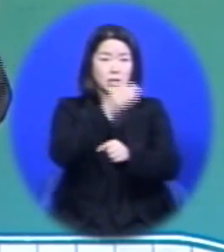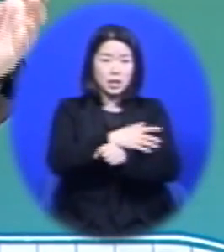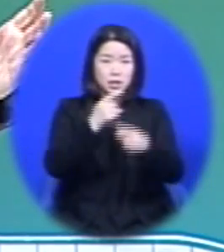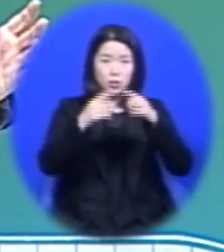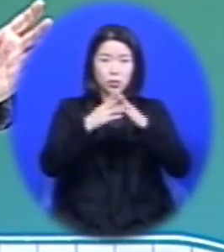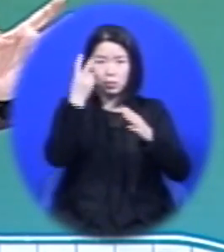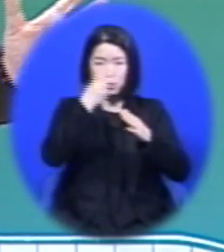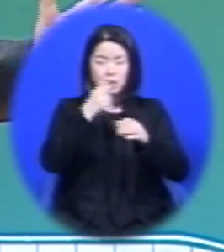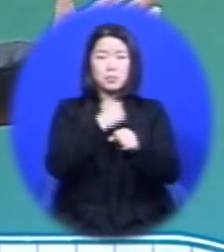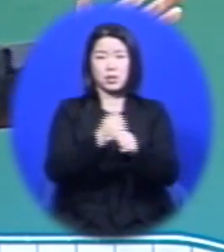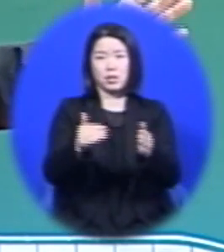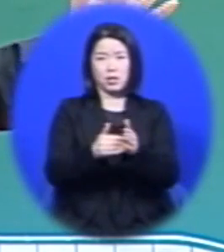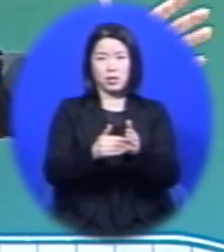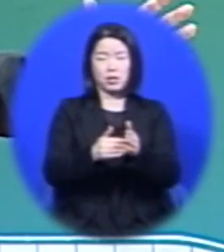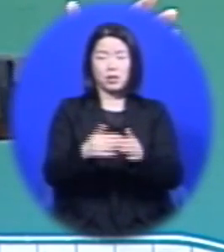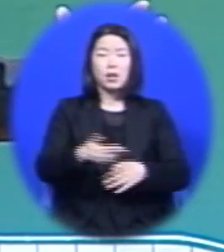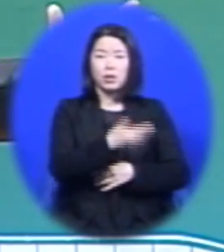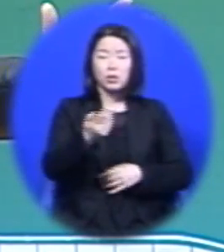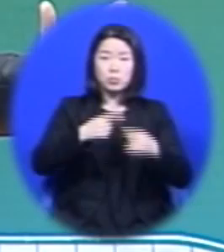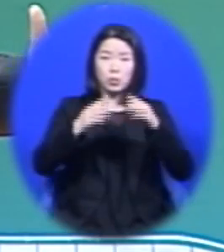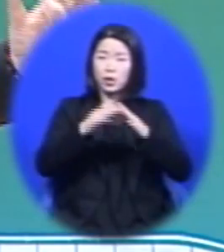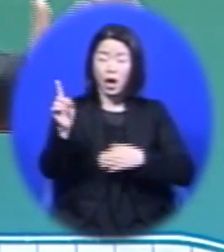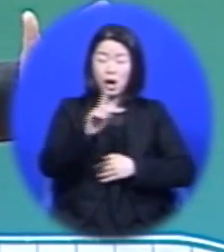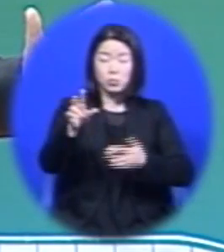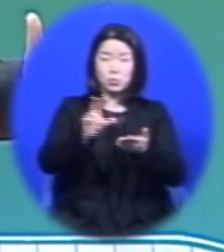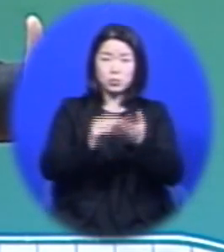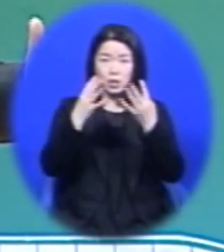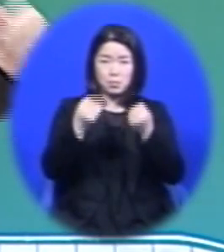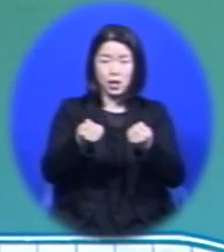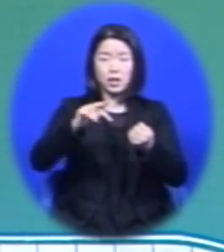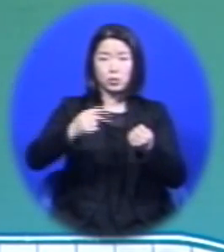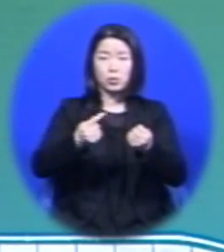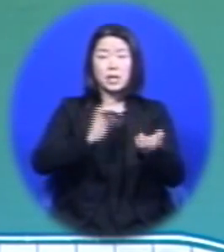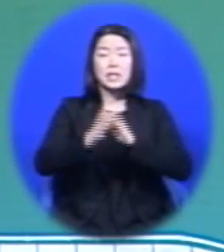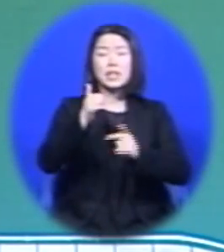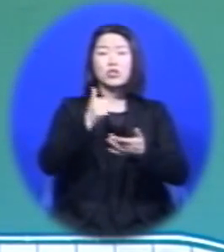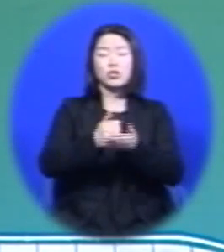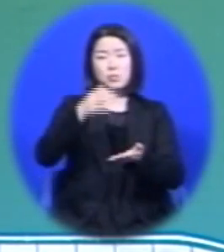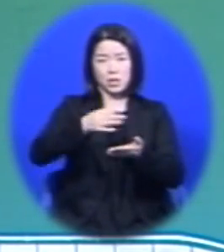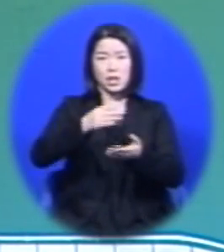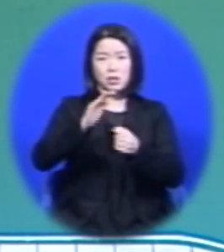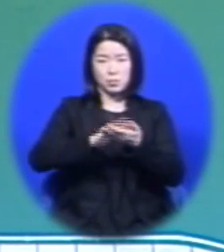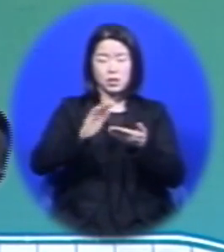여러분, 이 교회는 아무리 문제가 많아도 예수님 자리입니다. 하나님이 보시기에는.